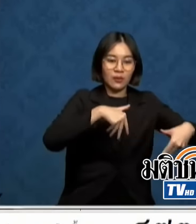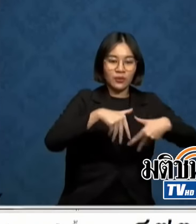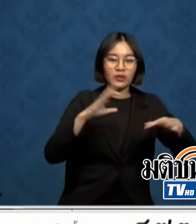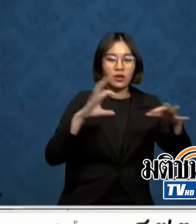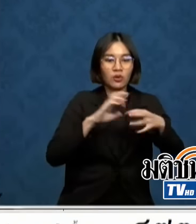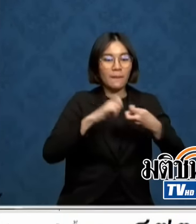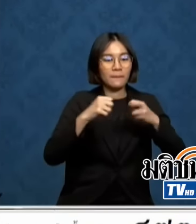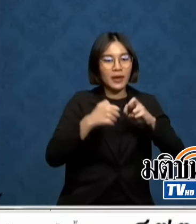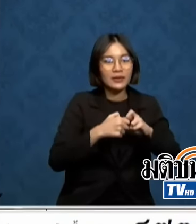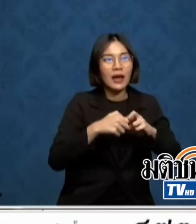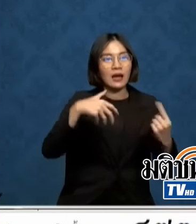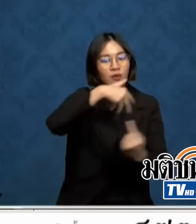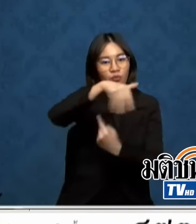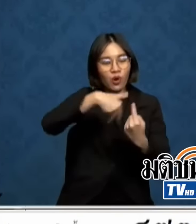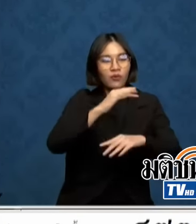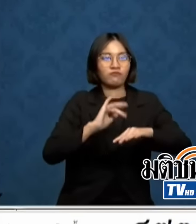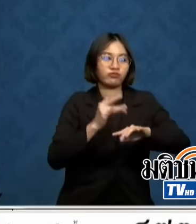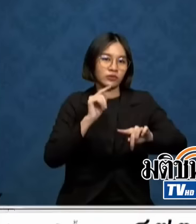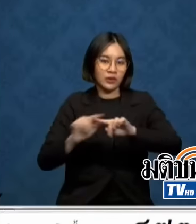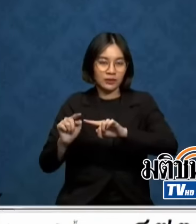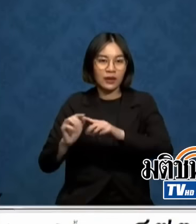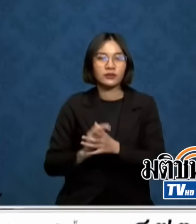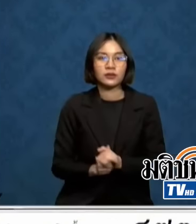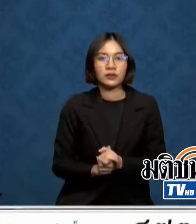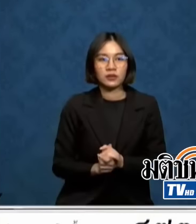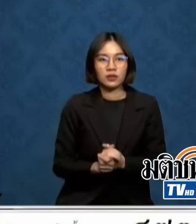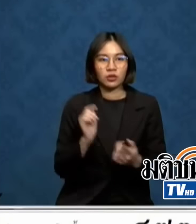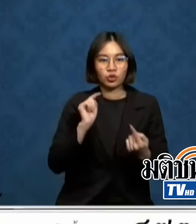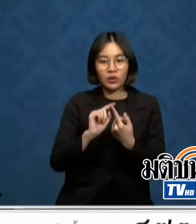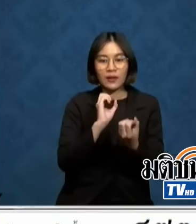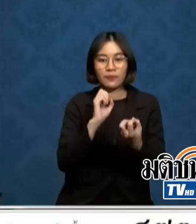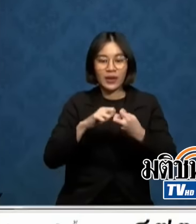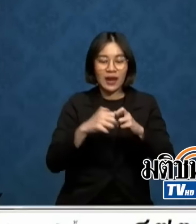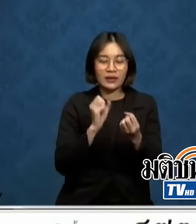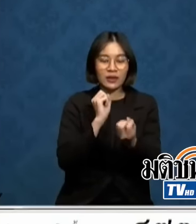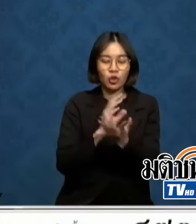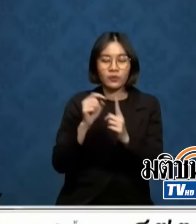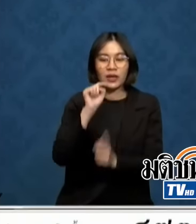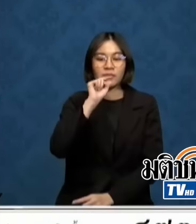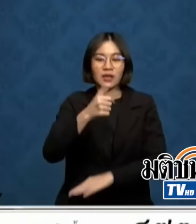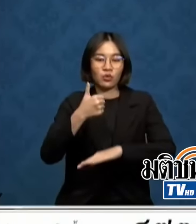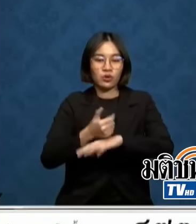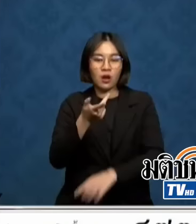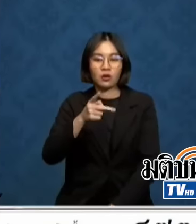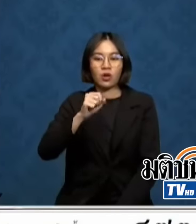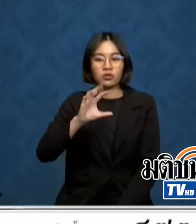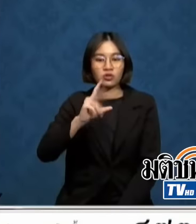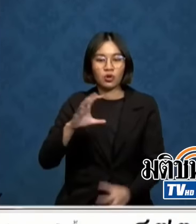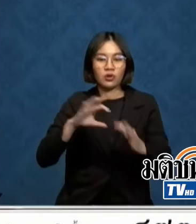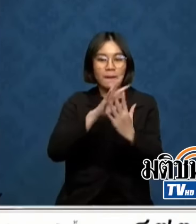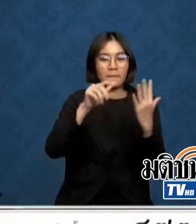ประเด็นปัญหาทรัพยากรธรรมชาติและสิ่งแวดล้อมตลอดจนไปถึงผลกระทบจากคำสั่งหัวหน้าคสชต่อผัง